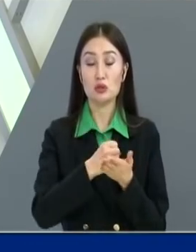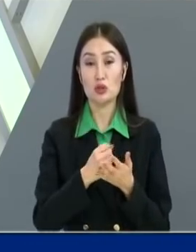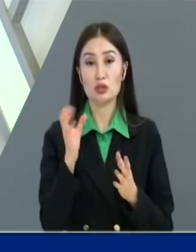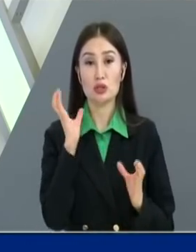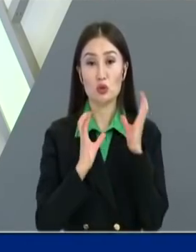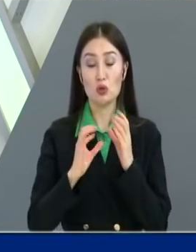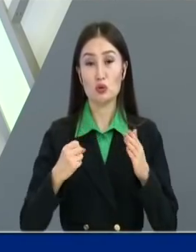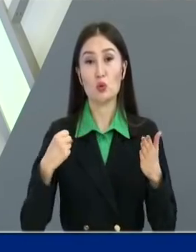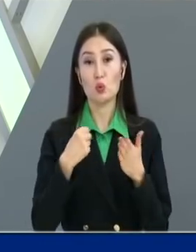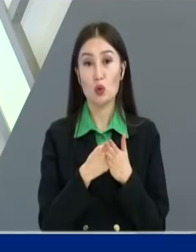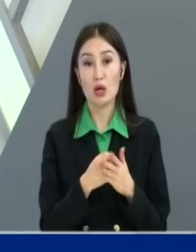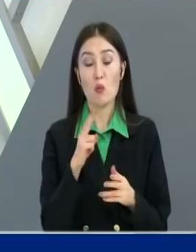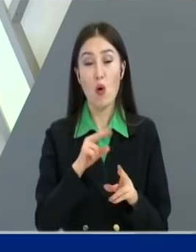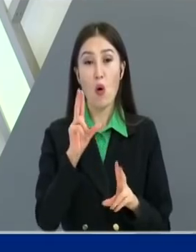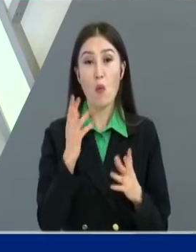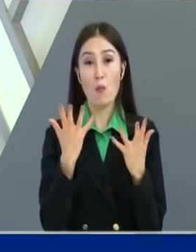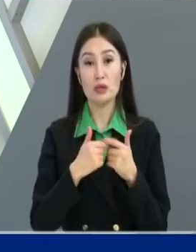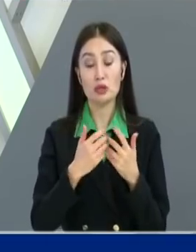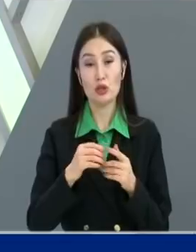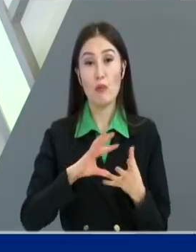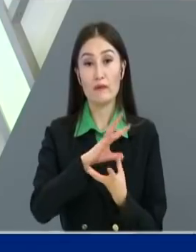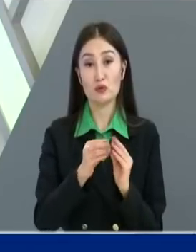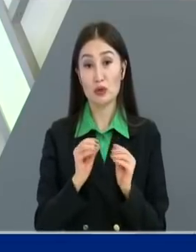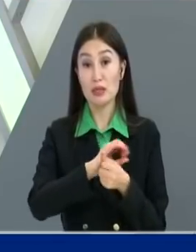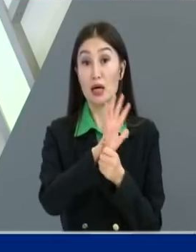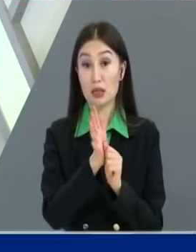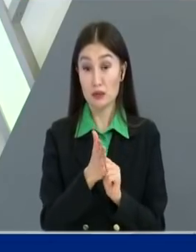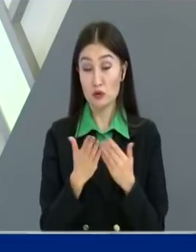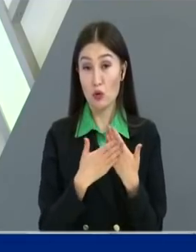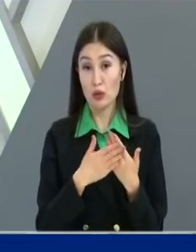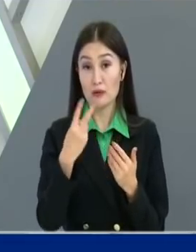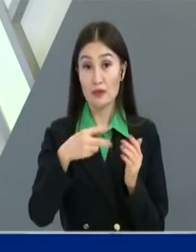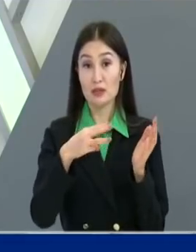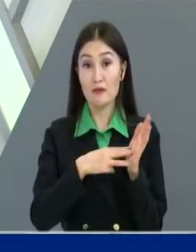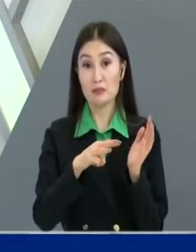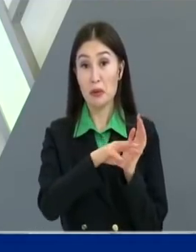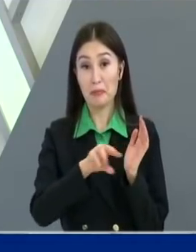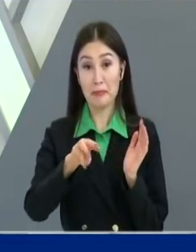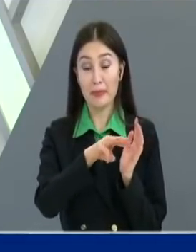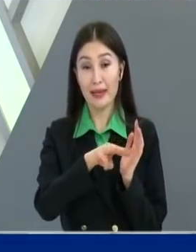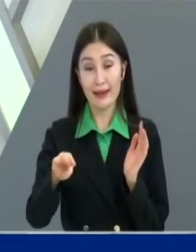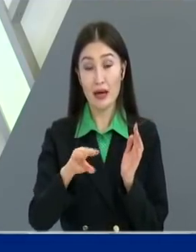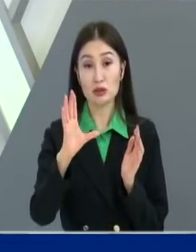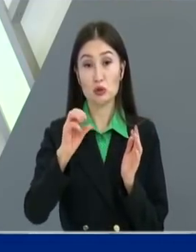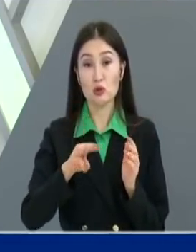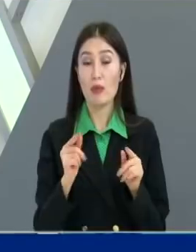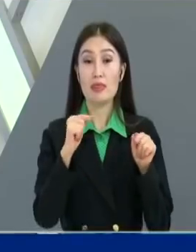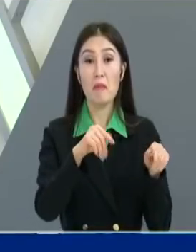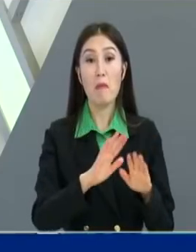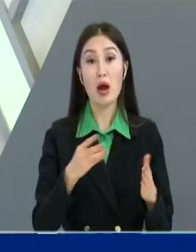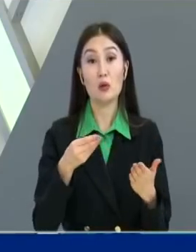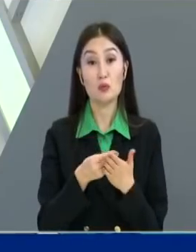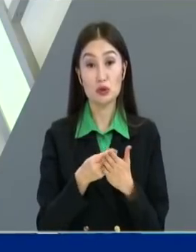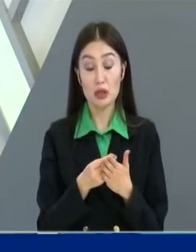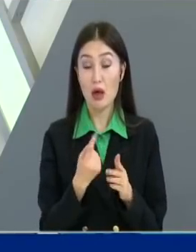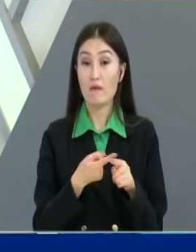подсчетам независимых экспертов, в результате пандемии коронавируса около 28 миллиардов сомов не попали в бюджет страны. В